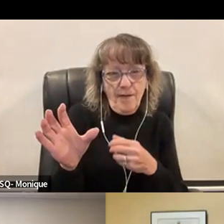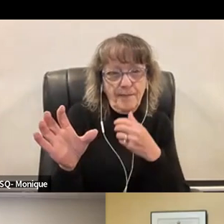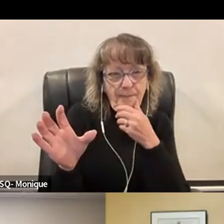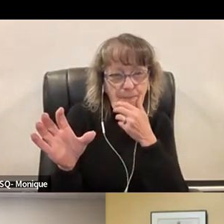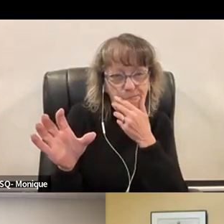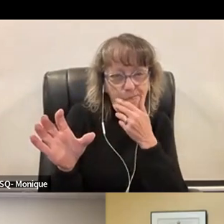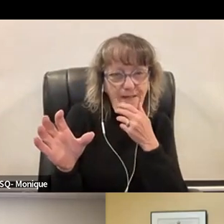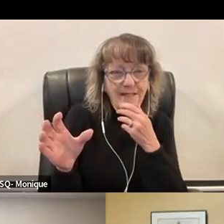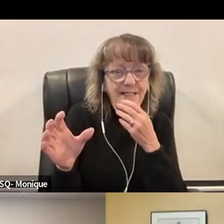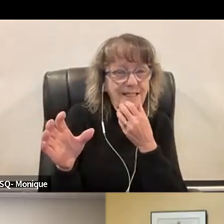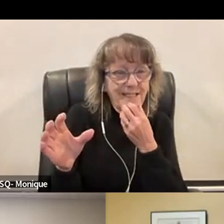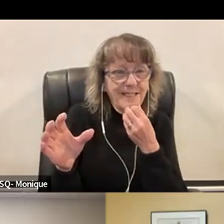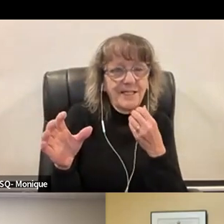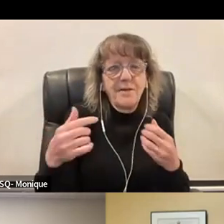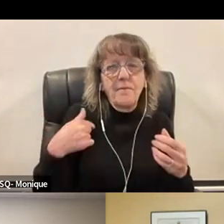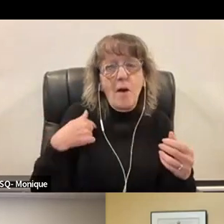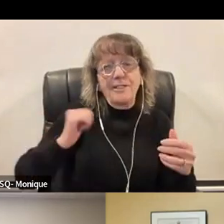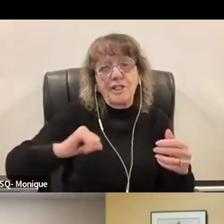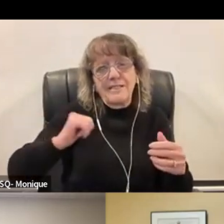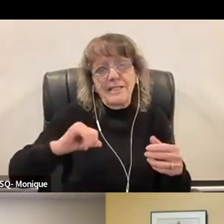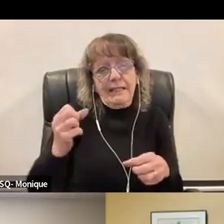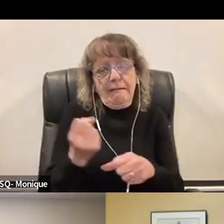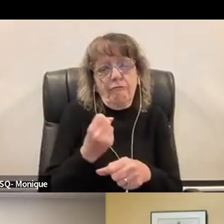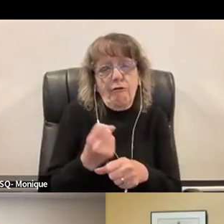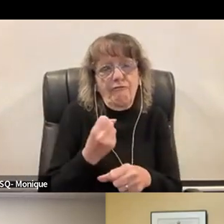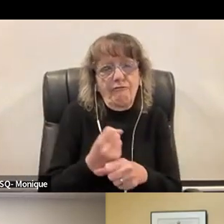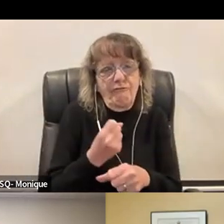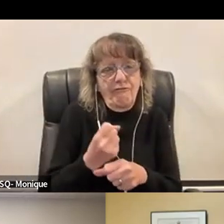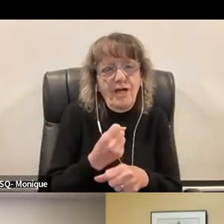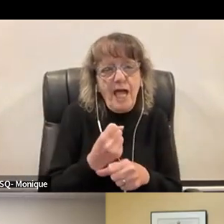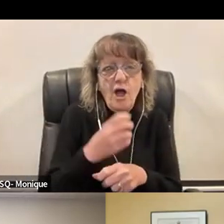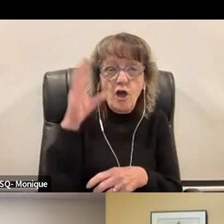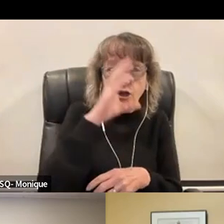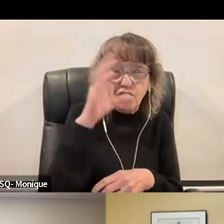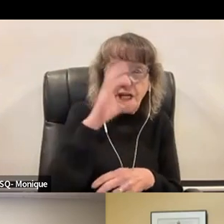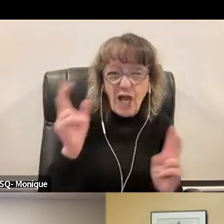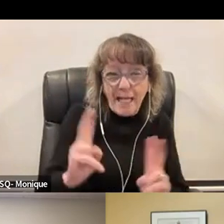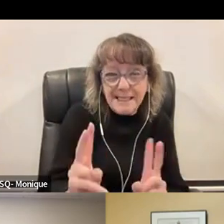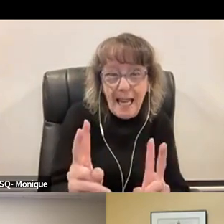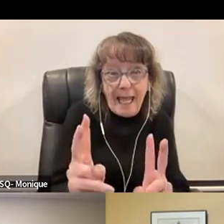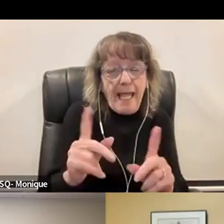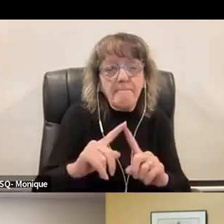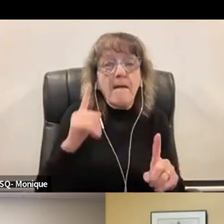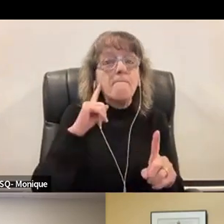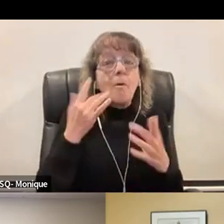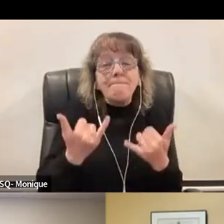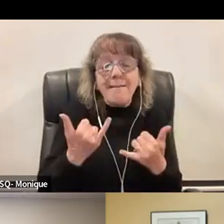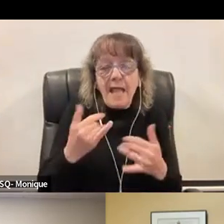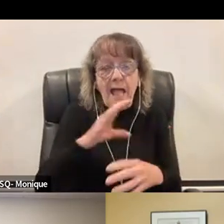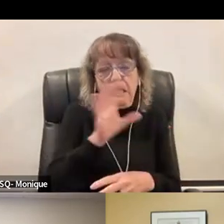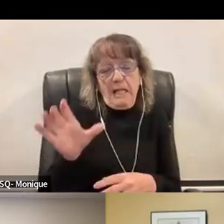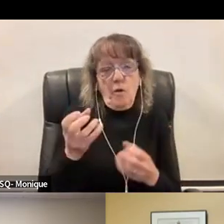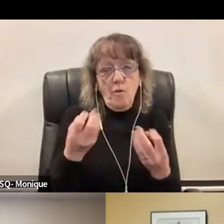j'ai essayé de faire une espèce de recherche accélérée, mais pour le moment, on n'en a pas pour le Canada. C'est vrai